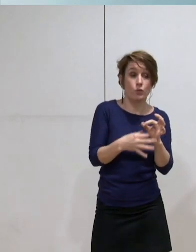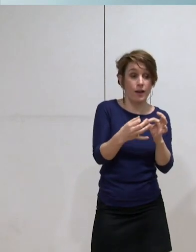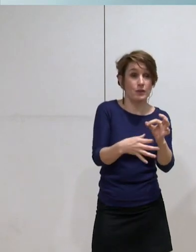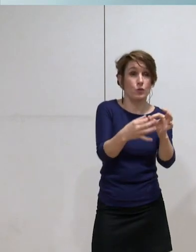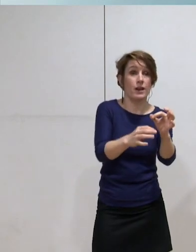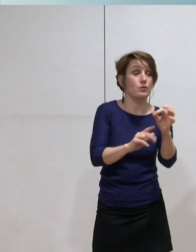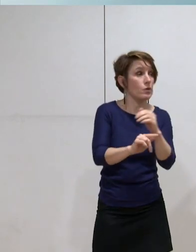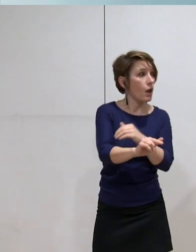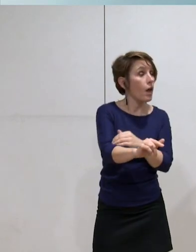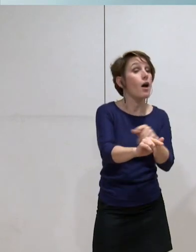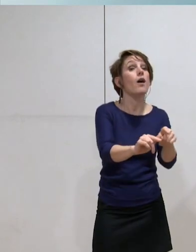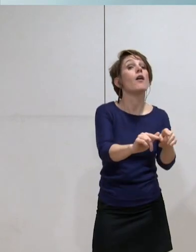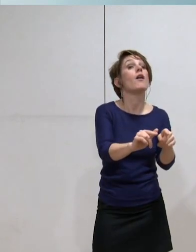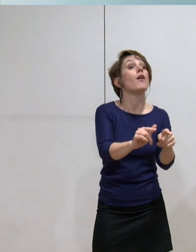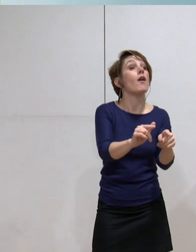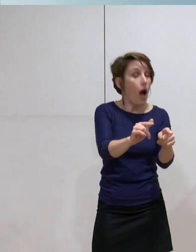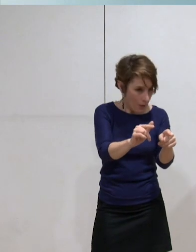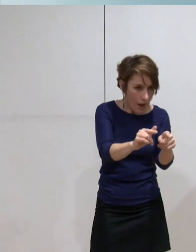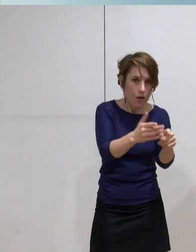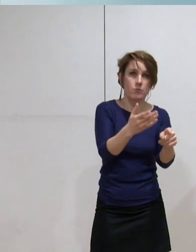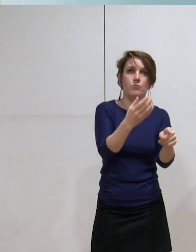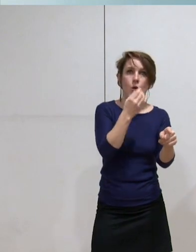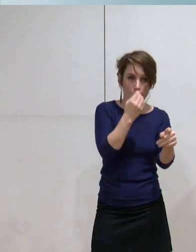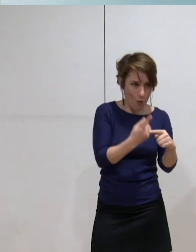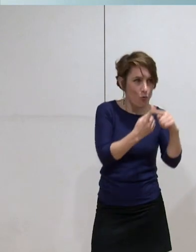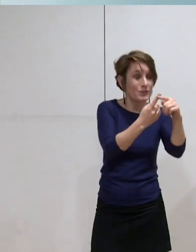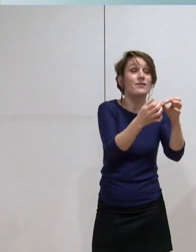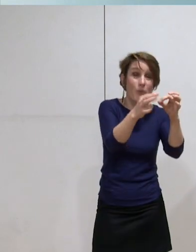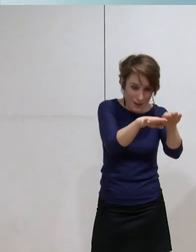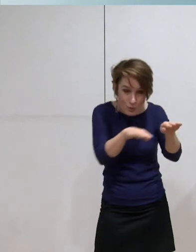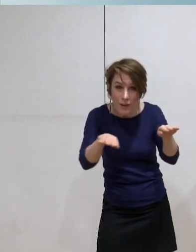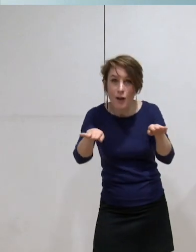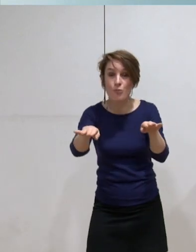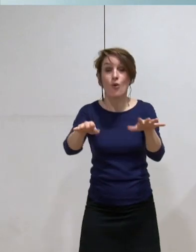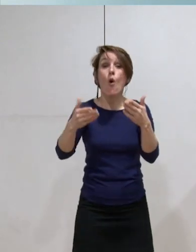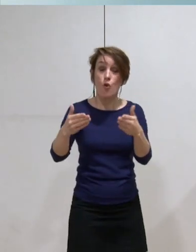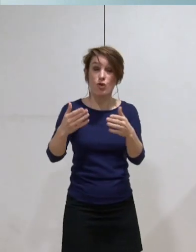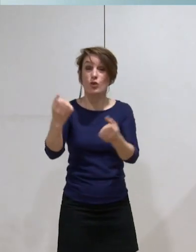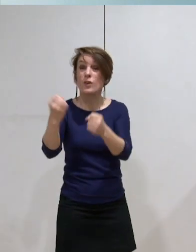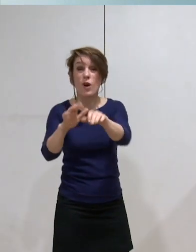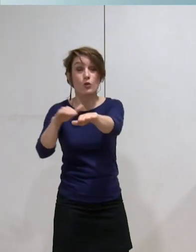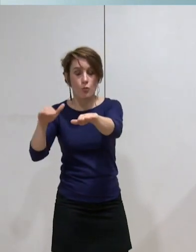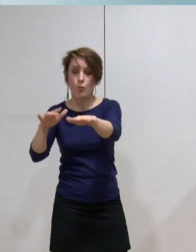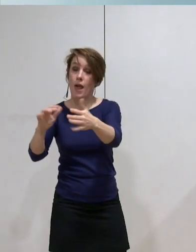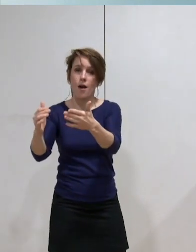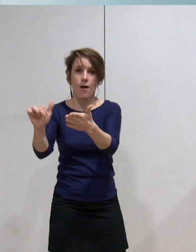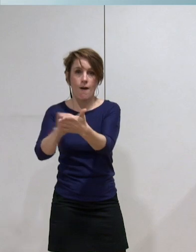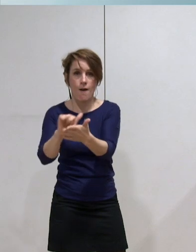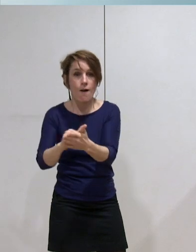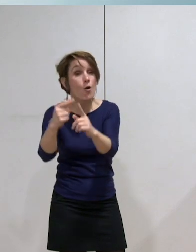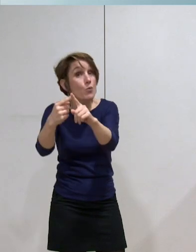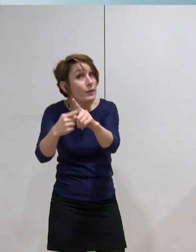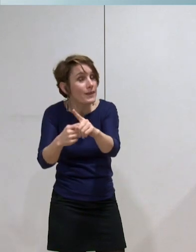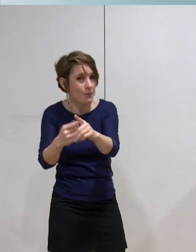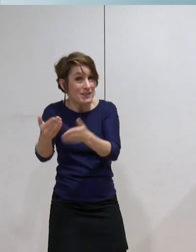dégager effectivement de l'espace aujourd'hui occup par l'automobile pour des modes dou mais